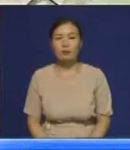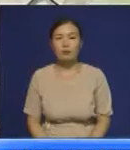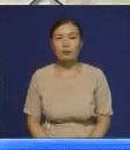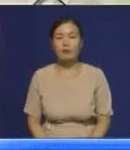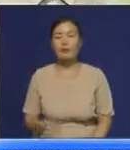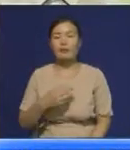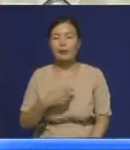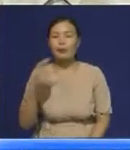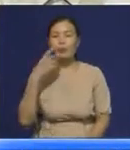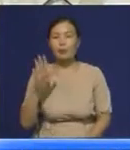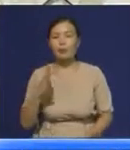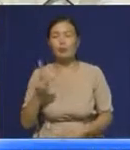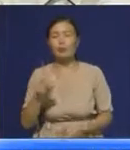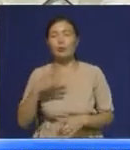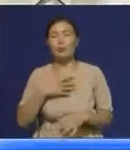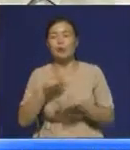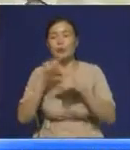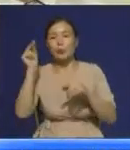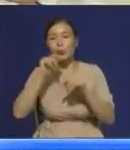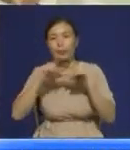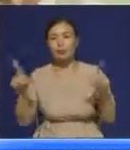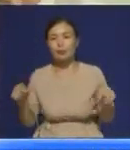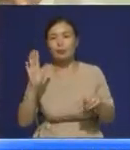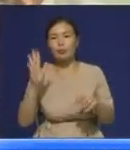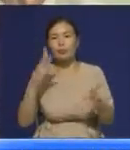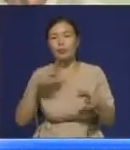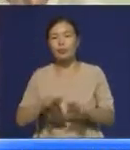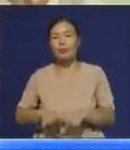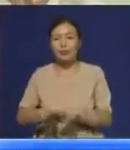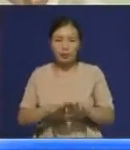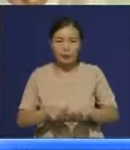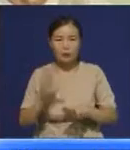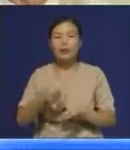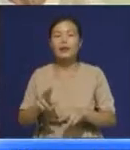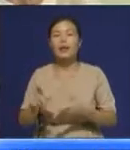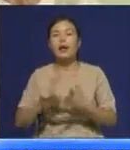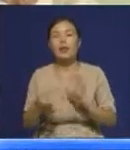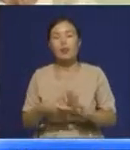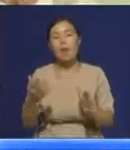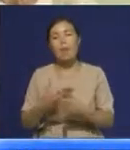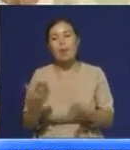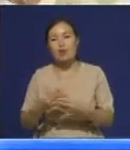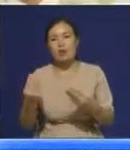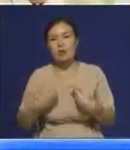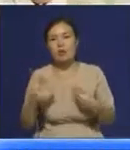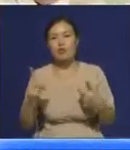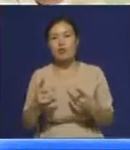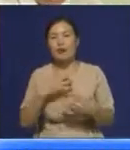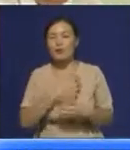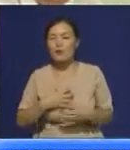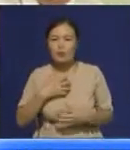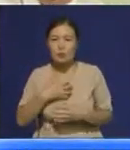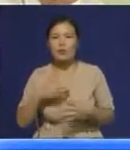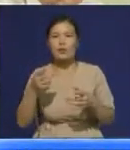Я думаю, что наша школа современная и обеспечена по современным стандартам. Этот класс поможет нам изучить основы программирования